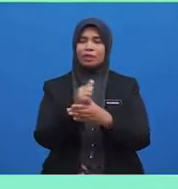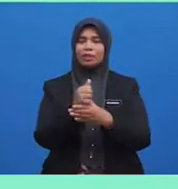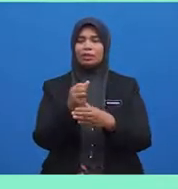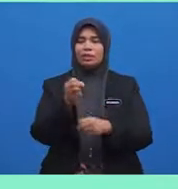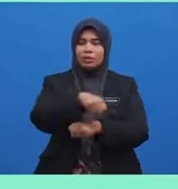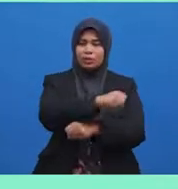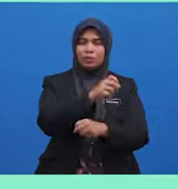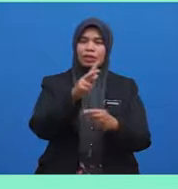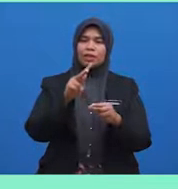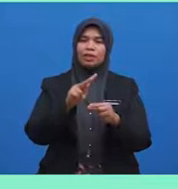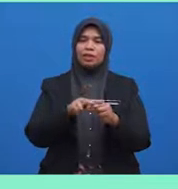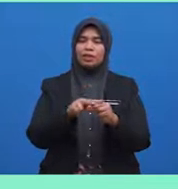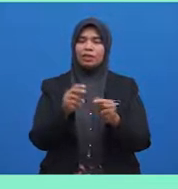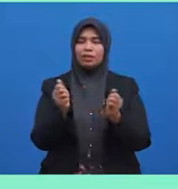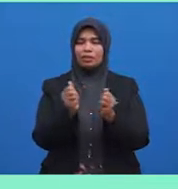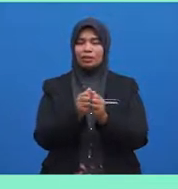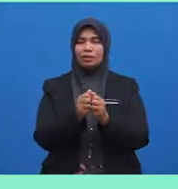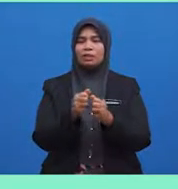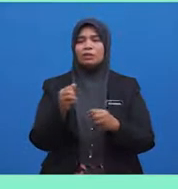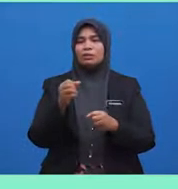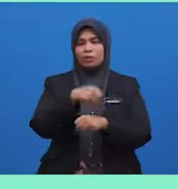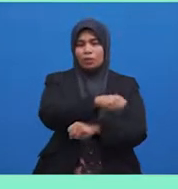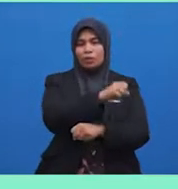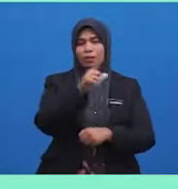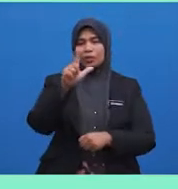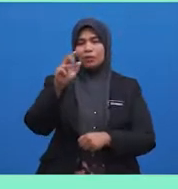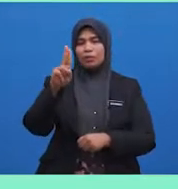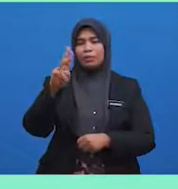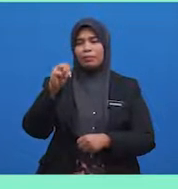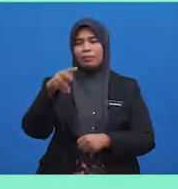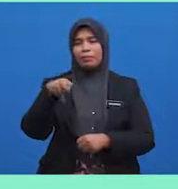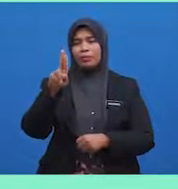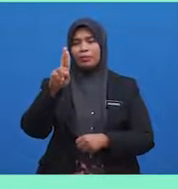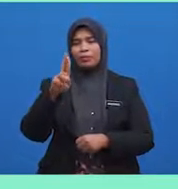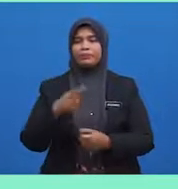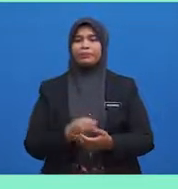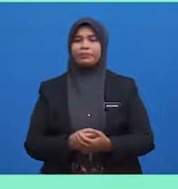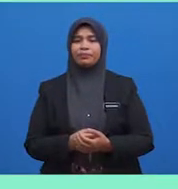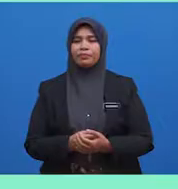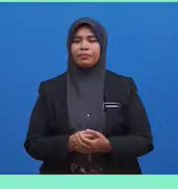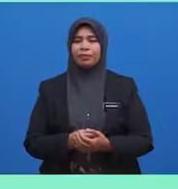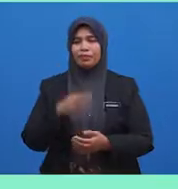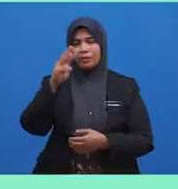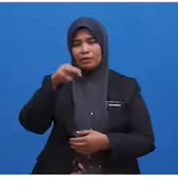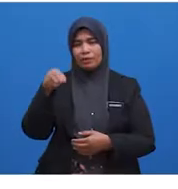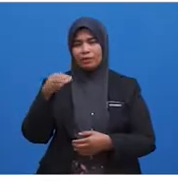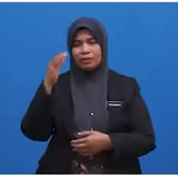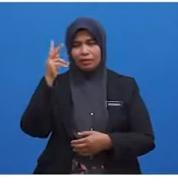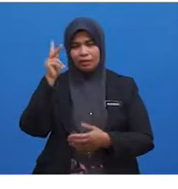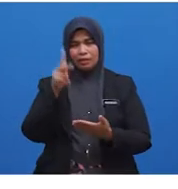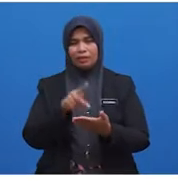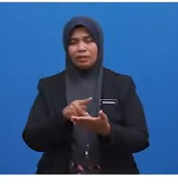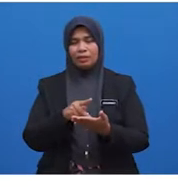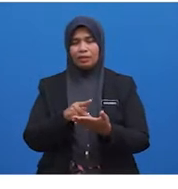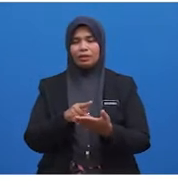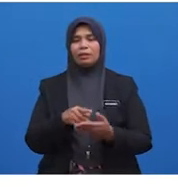Lumpur dijadikan pangkalan untuk mengangkut biji timah. Murid-murid, kenalkah